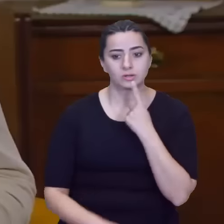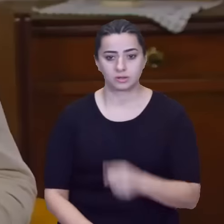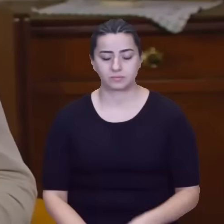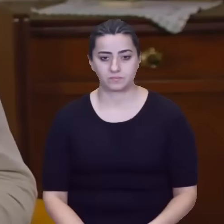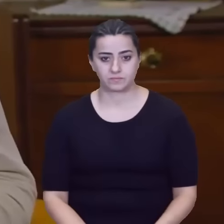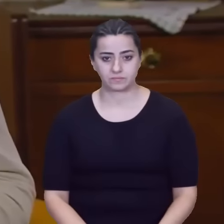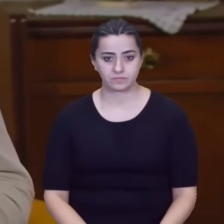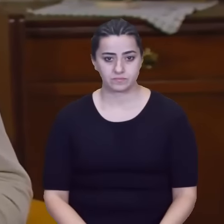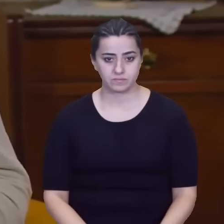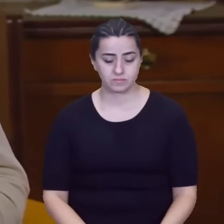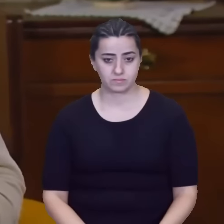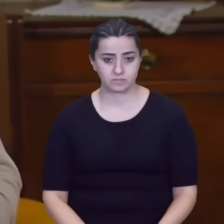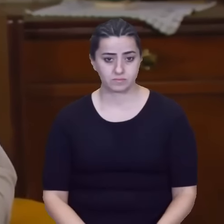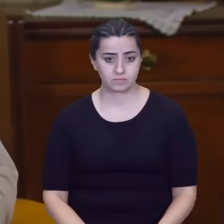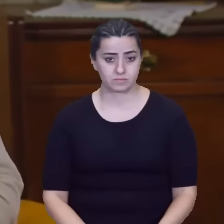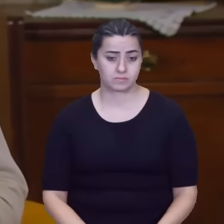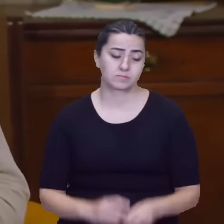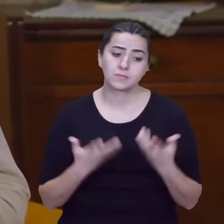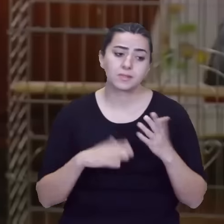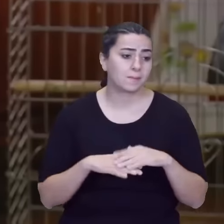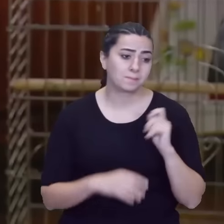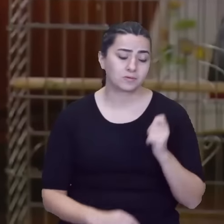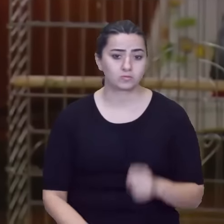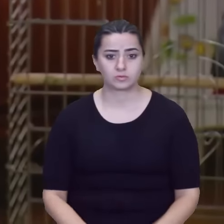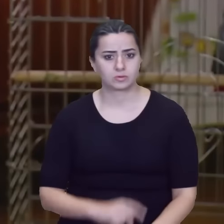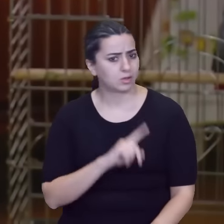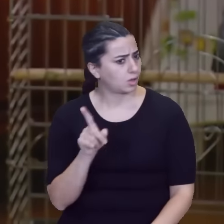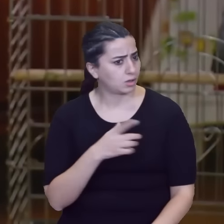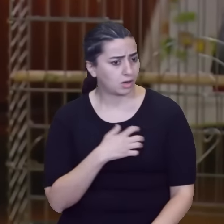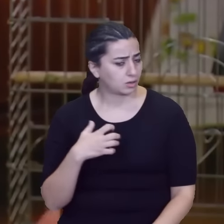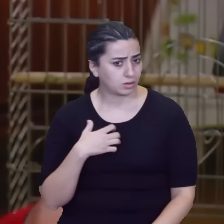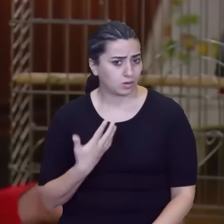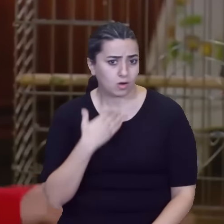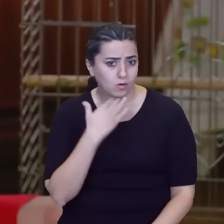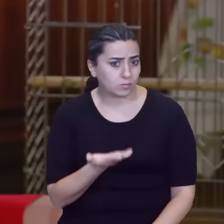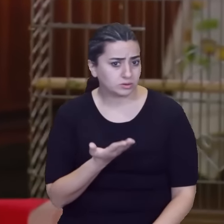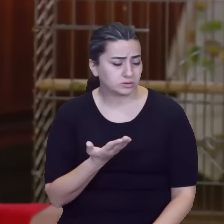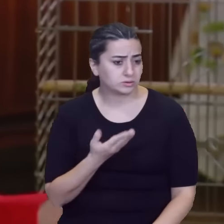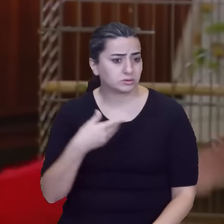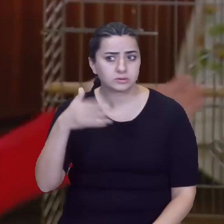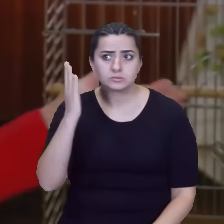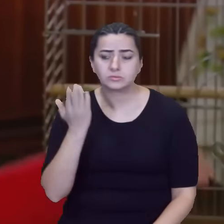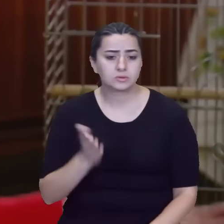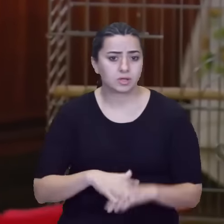dedi. Tamam Nazım, ne yapalım? Hayır anne. Olmaz, salamayız